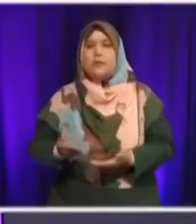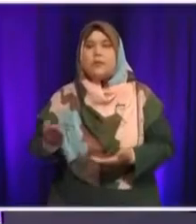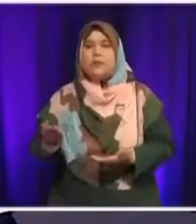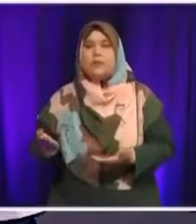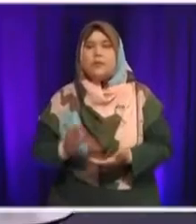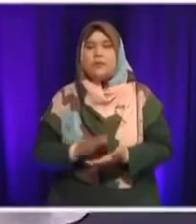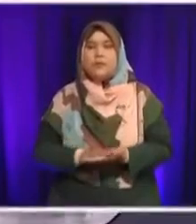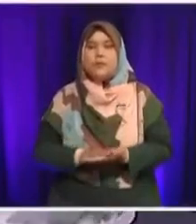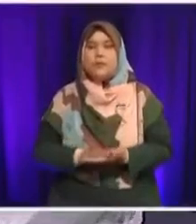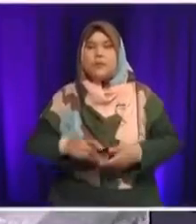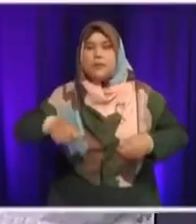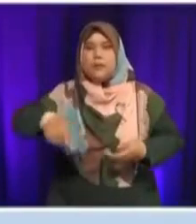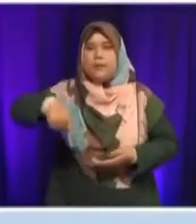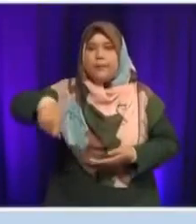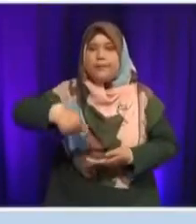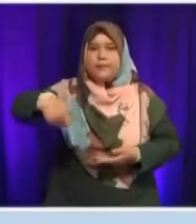oke